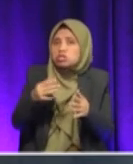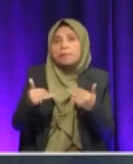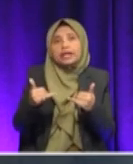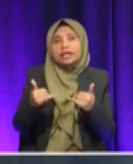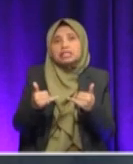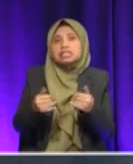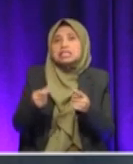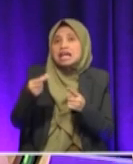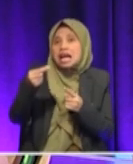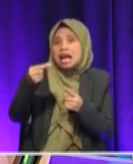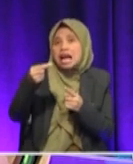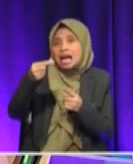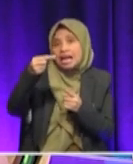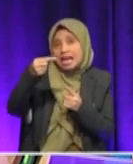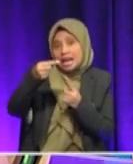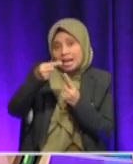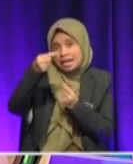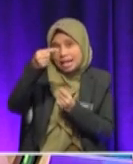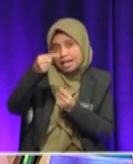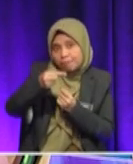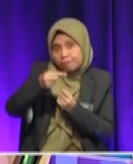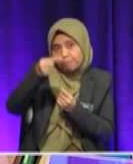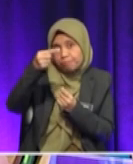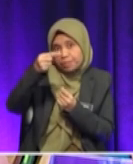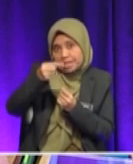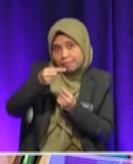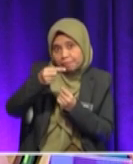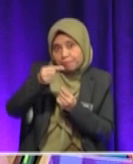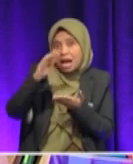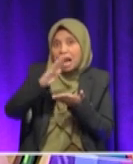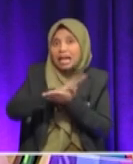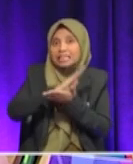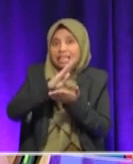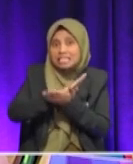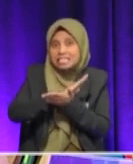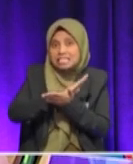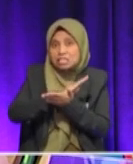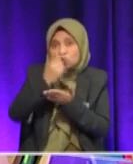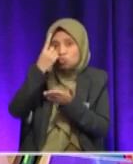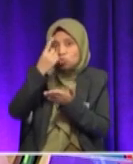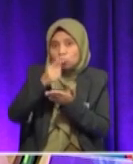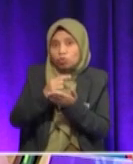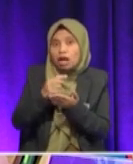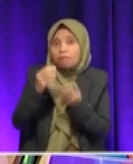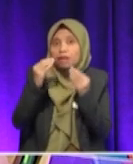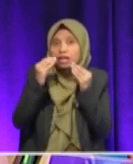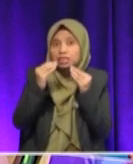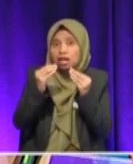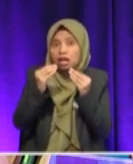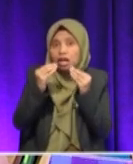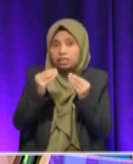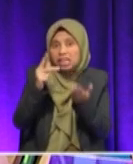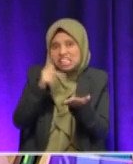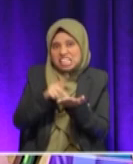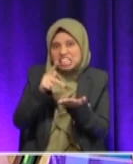kertas ya berwarna-warni yang saya selalu punya untuk membilang untuk Boy time bilang oke tapi tak